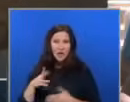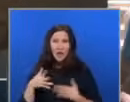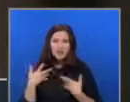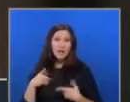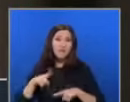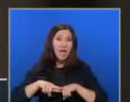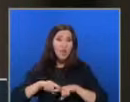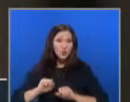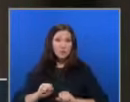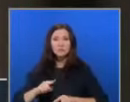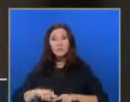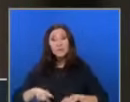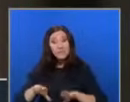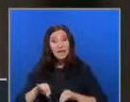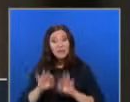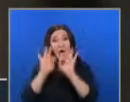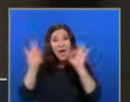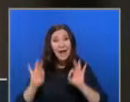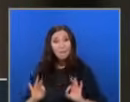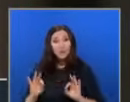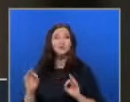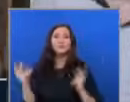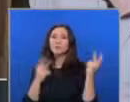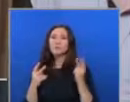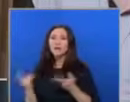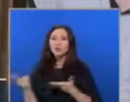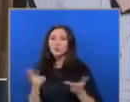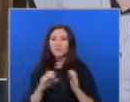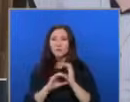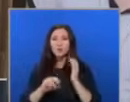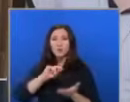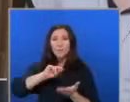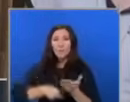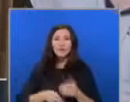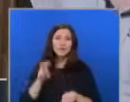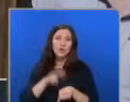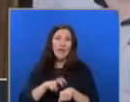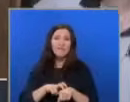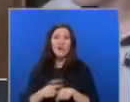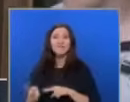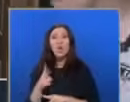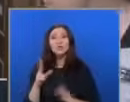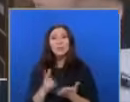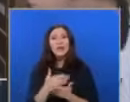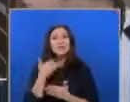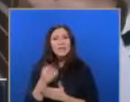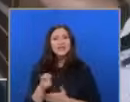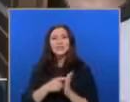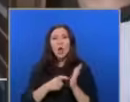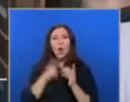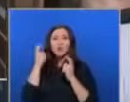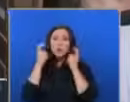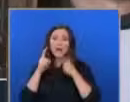да е юрист. Съдът прие, че рамковото споразумение за доставка на автобусите е подписано през декември 2018 година след законосъобразна